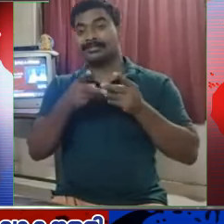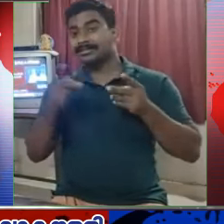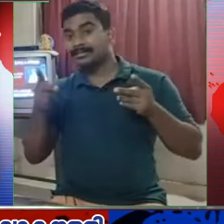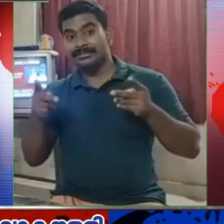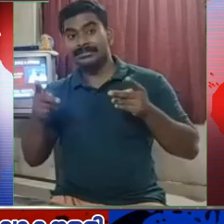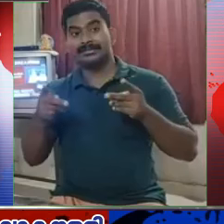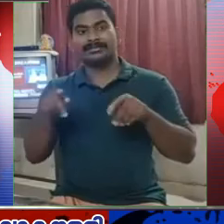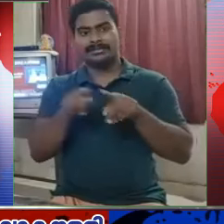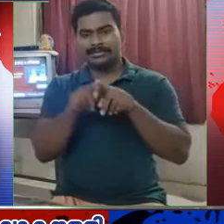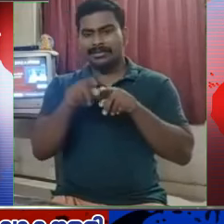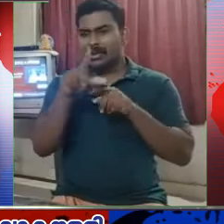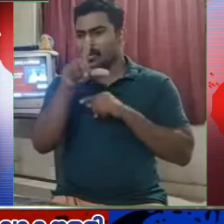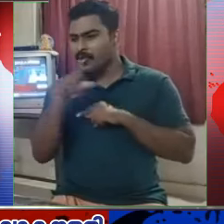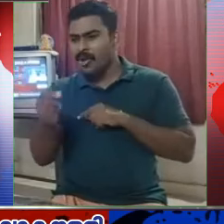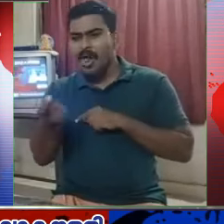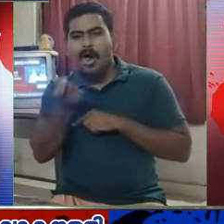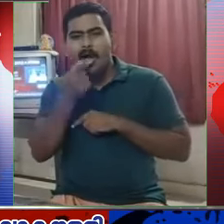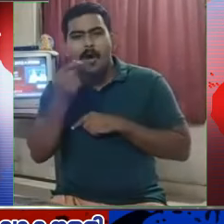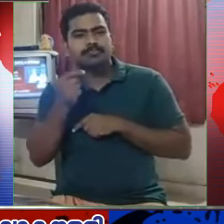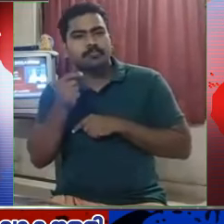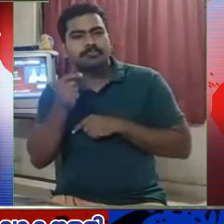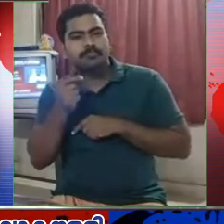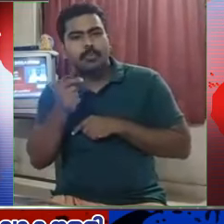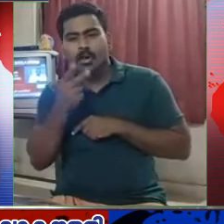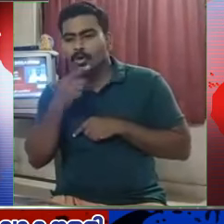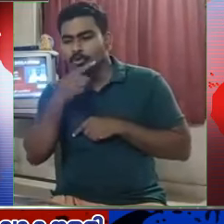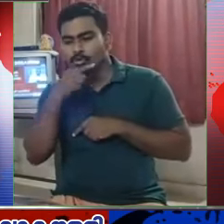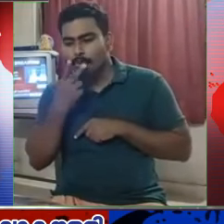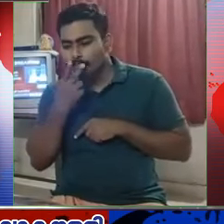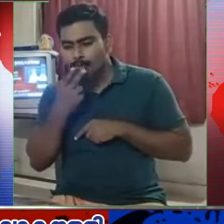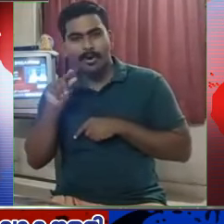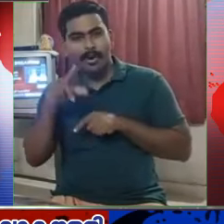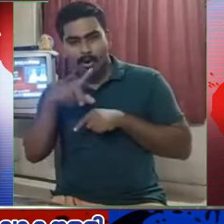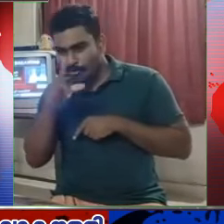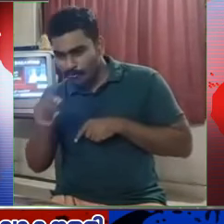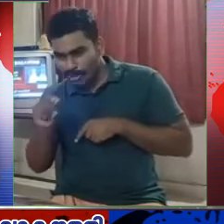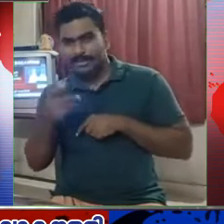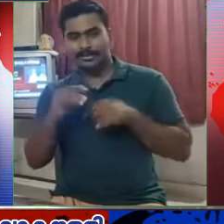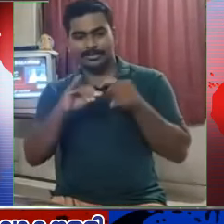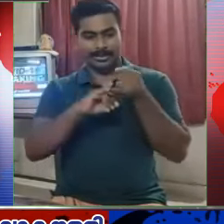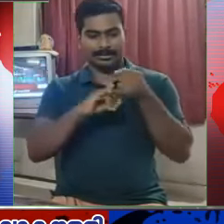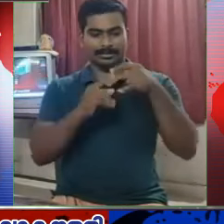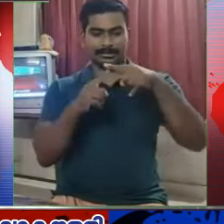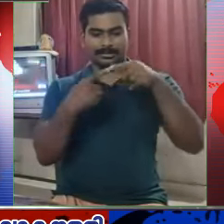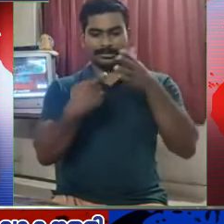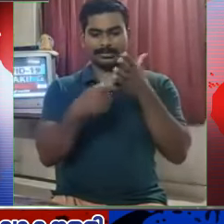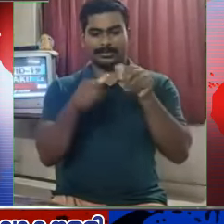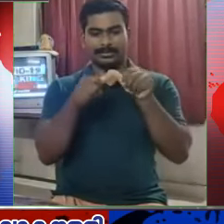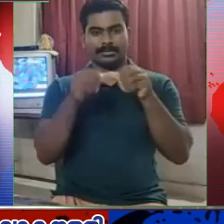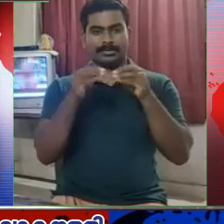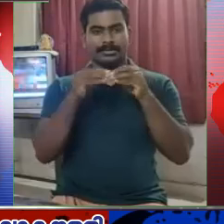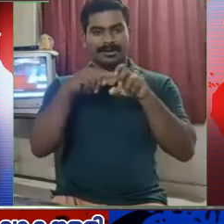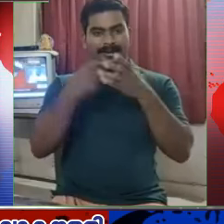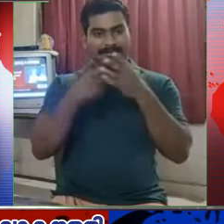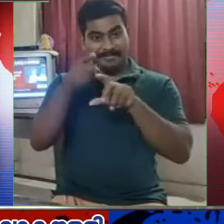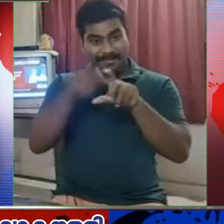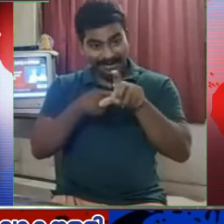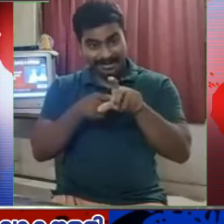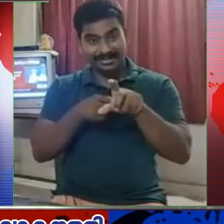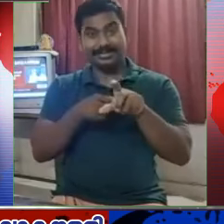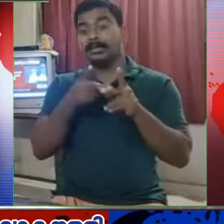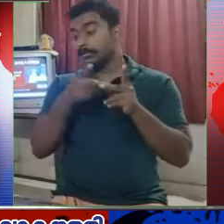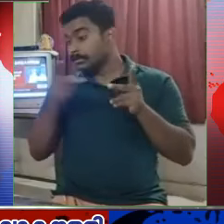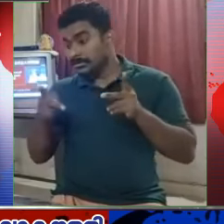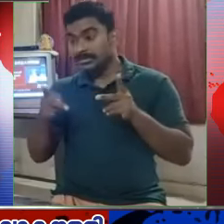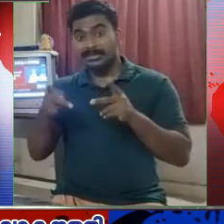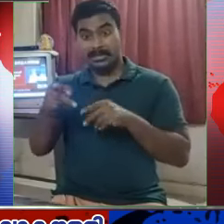മാസ്ക് വ്യാപകമായി ധരിക്കണമെന്നുള്ളതാണ്. ഈ വിഷയത്തിൽ സംഘർഷങ്ങൾ